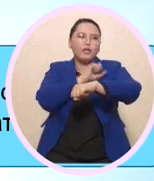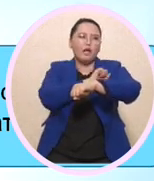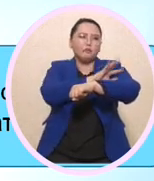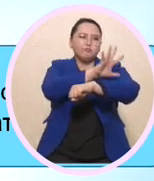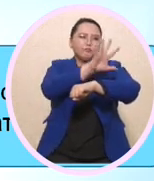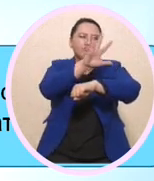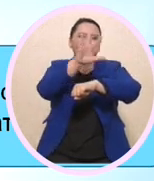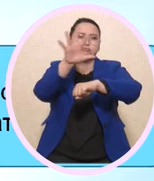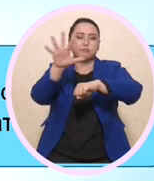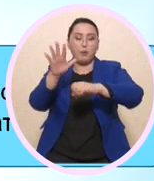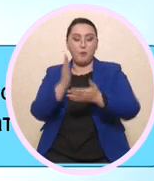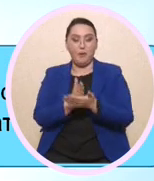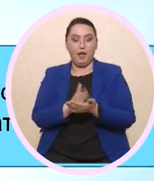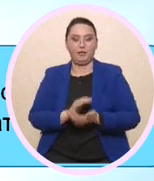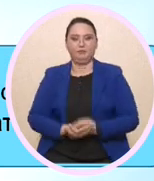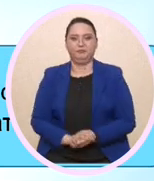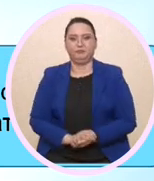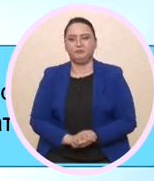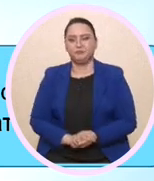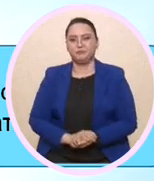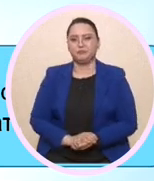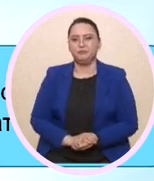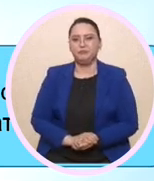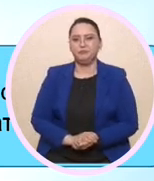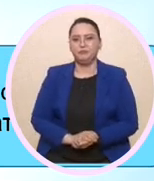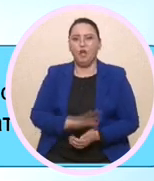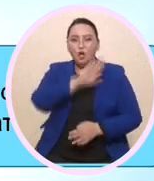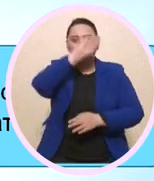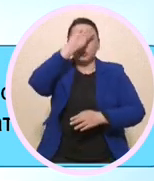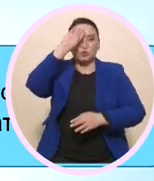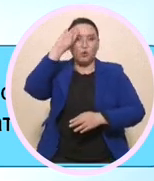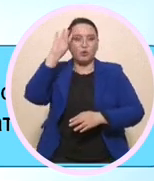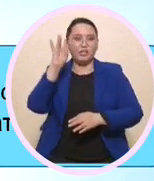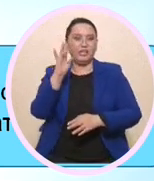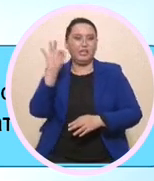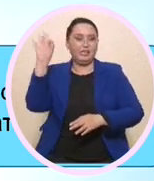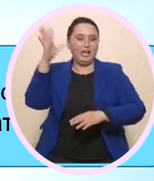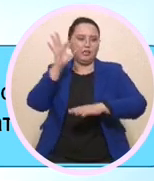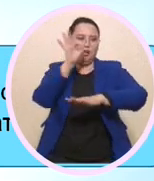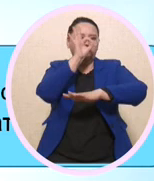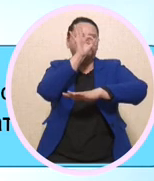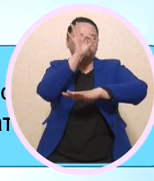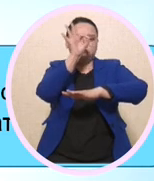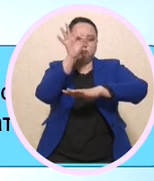Зуны нар ямар нэгэн юмд хорогдсон шиг аажуухан шингэн шингэсээр